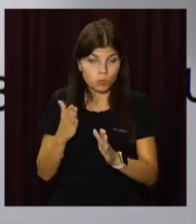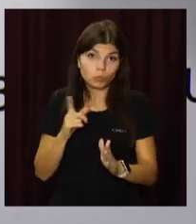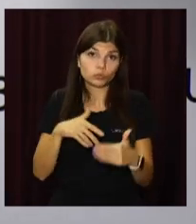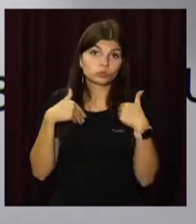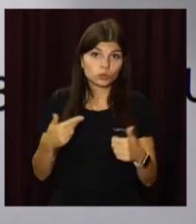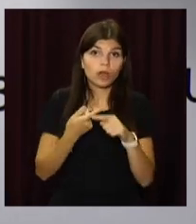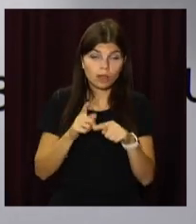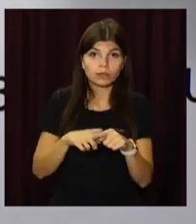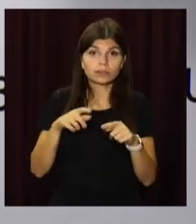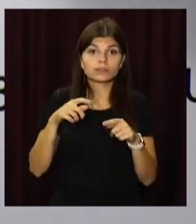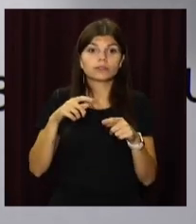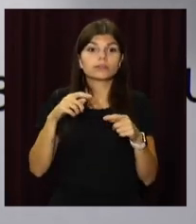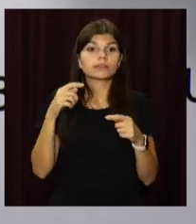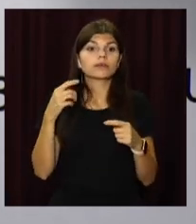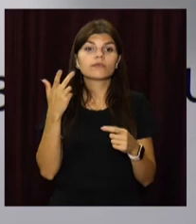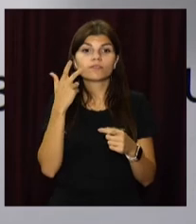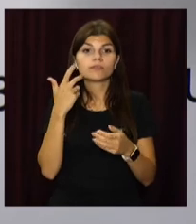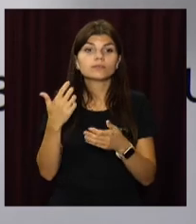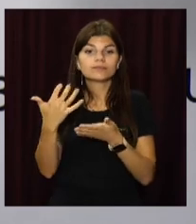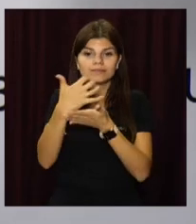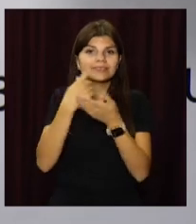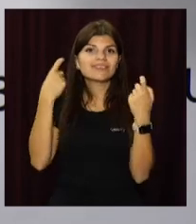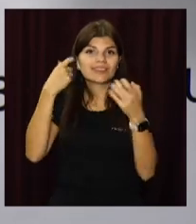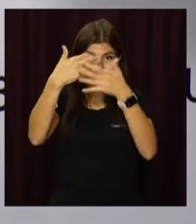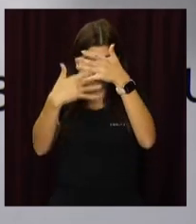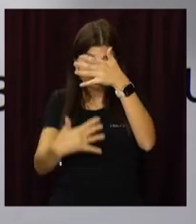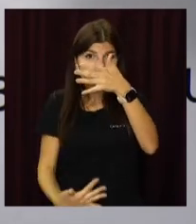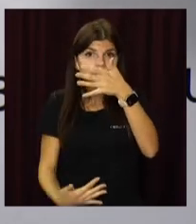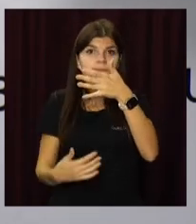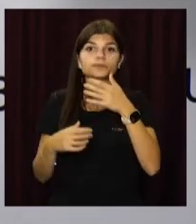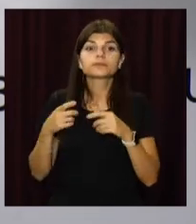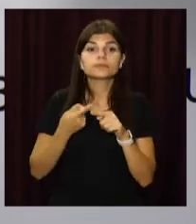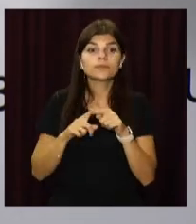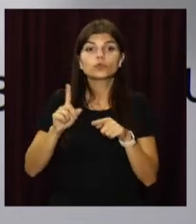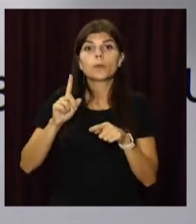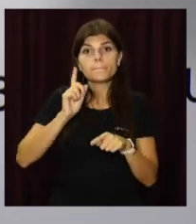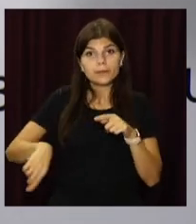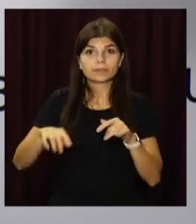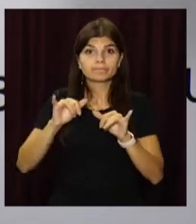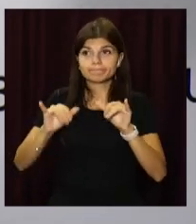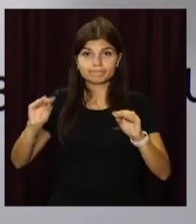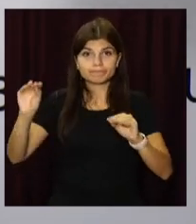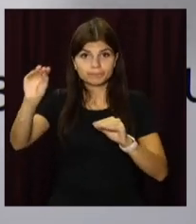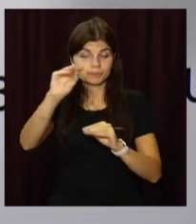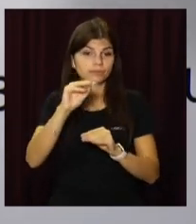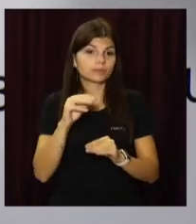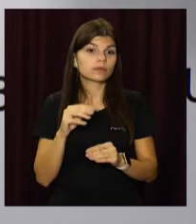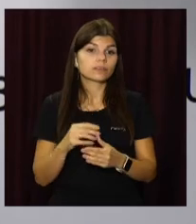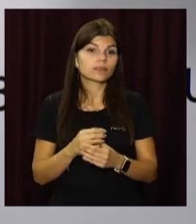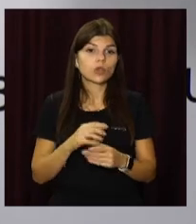ці дані громадського моніторингу, яких накопичилось дуже багато, і громадський моніторинг швидше розвивається, щоб вони були долучені